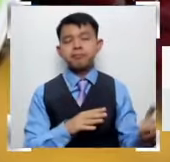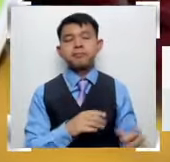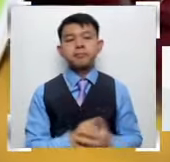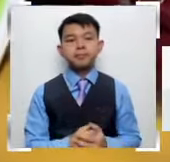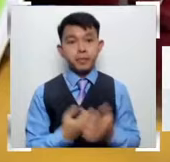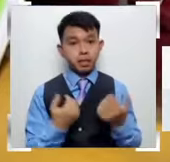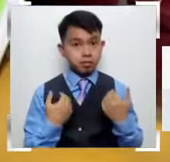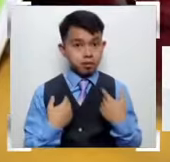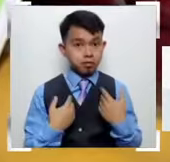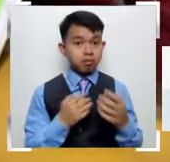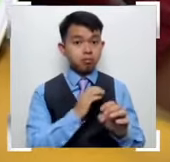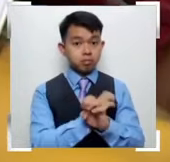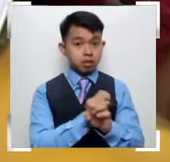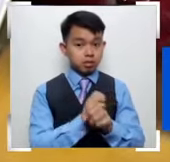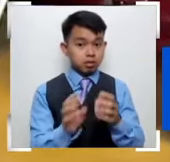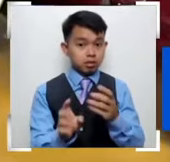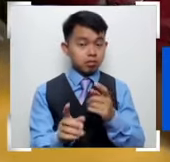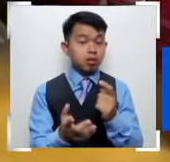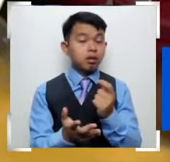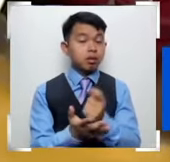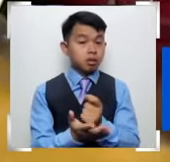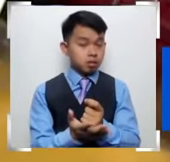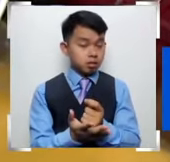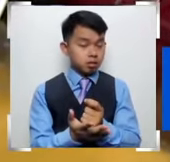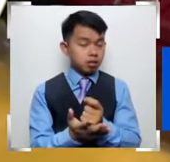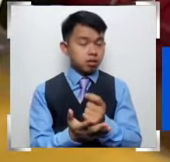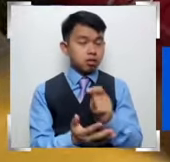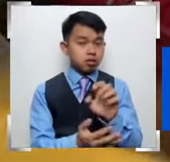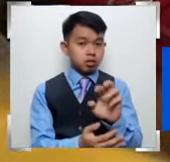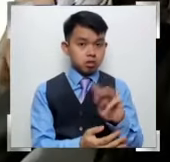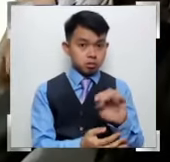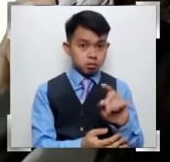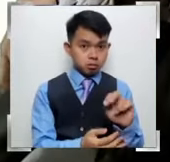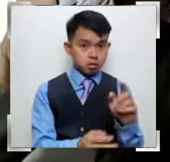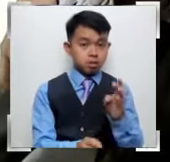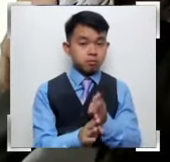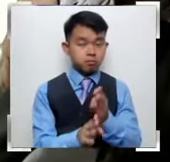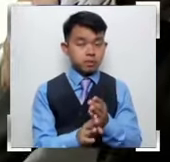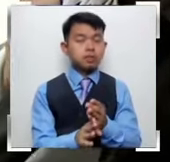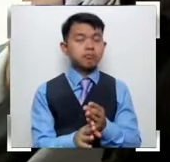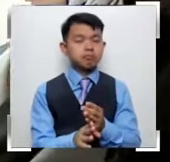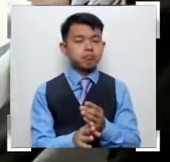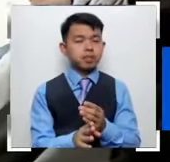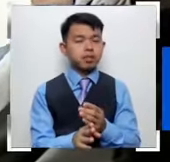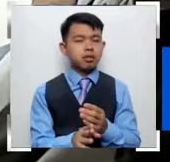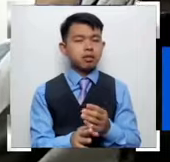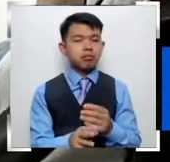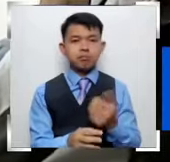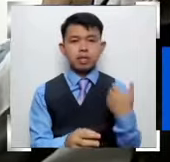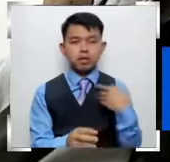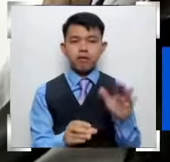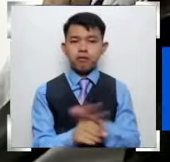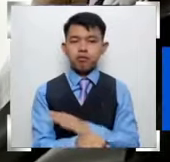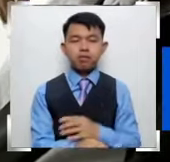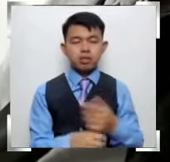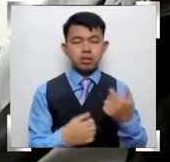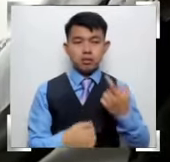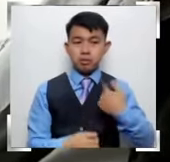Hindi po maraming nakapila. Ayun, hindi siksikan. Inagaan po namin ang pagpunta excited po